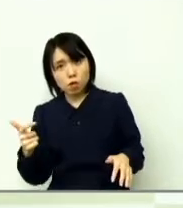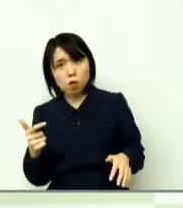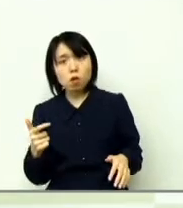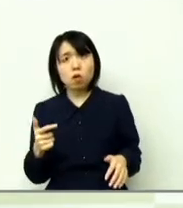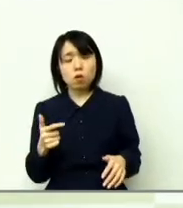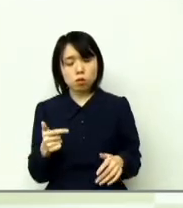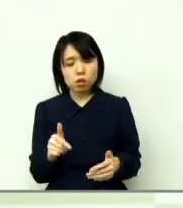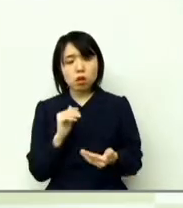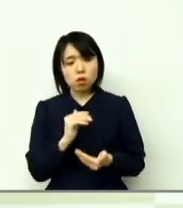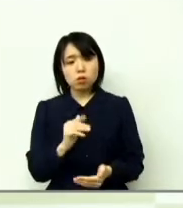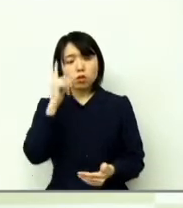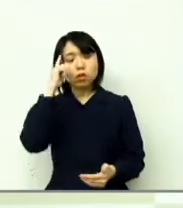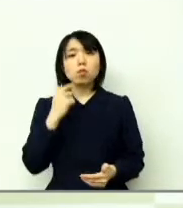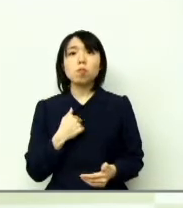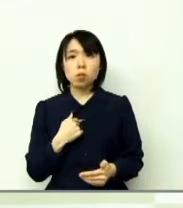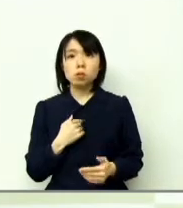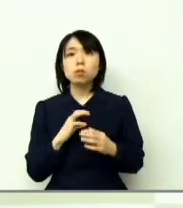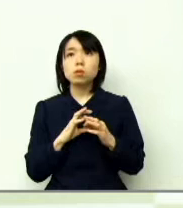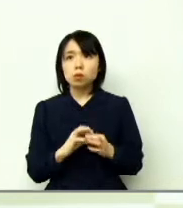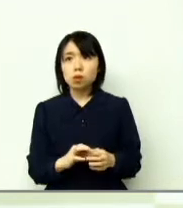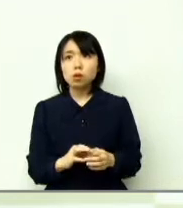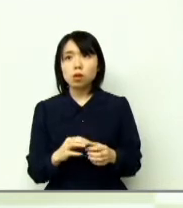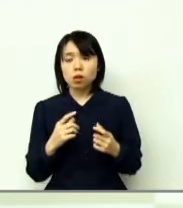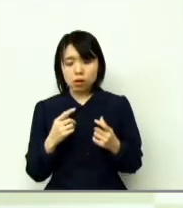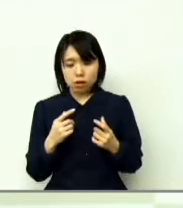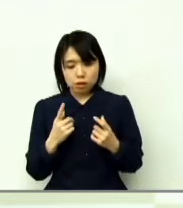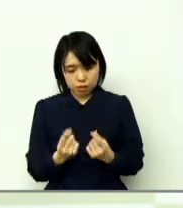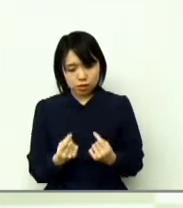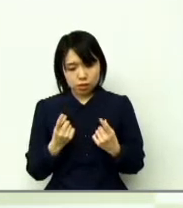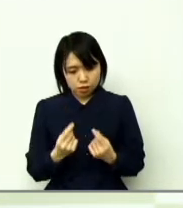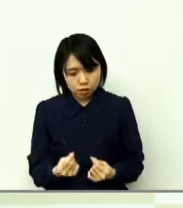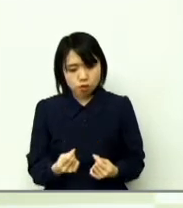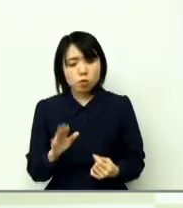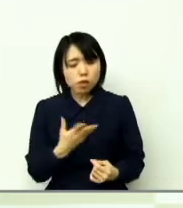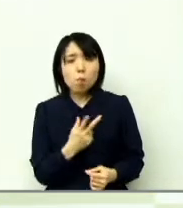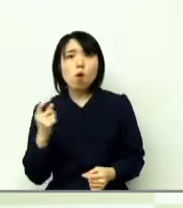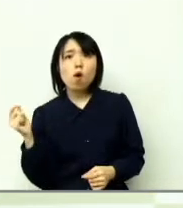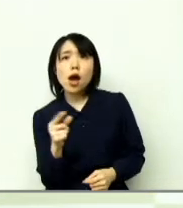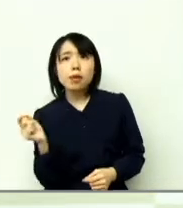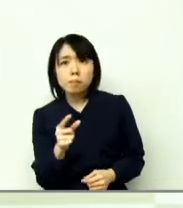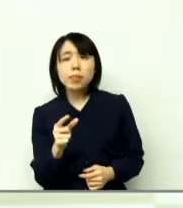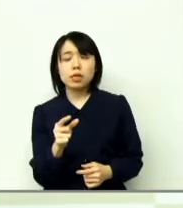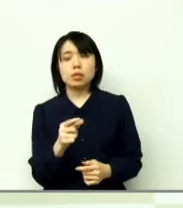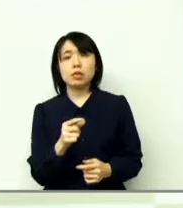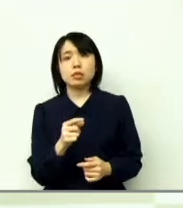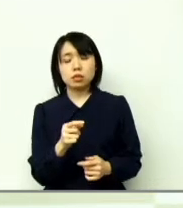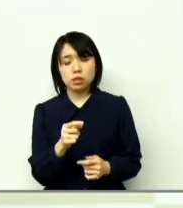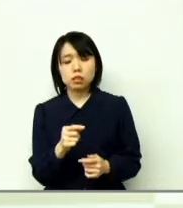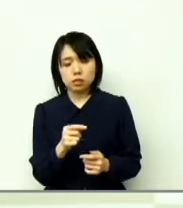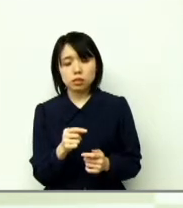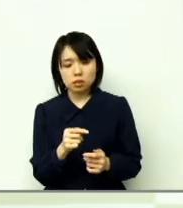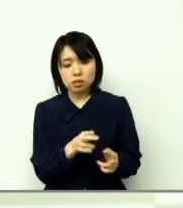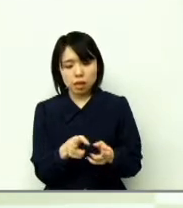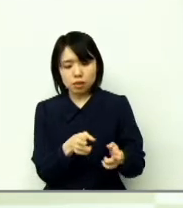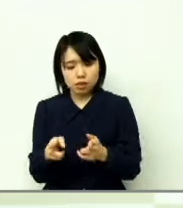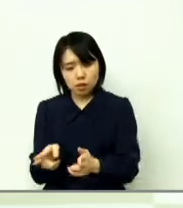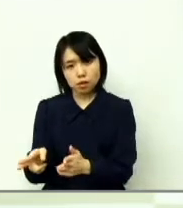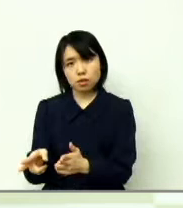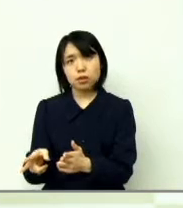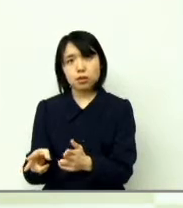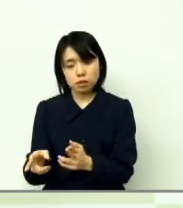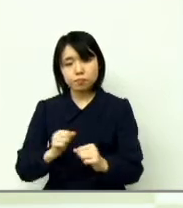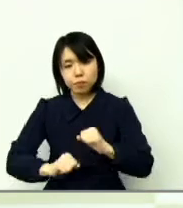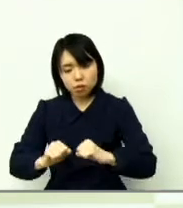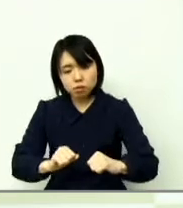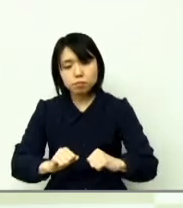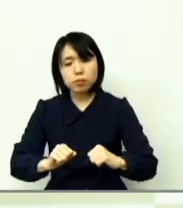ので、それについては慎重かつ早めにですね、精査をし、また取り組み